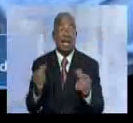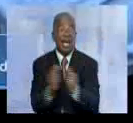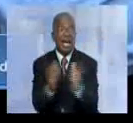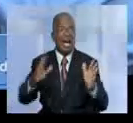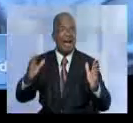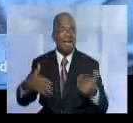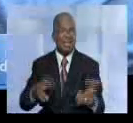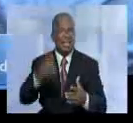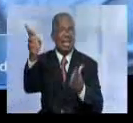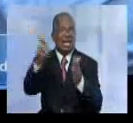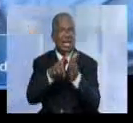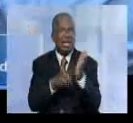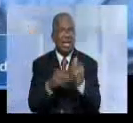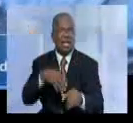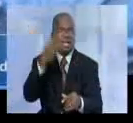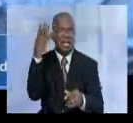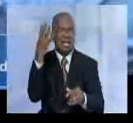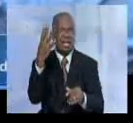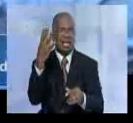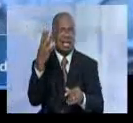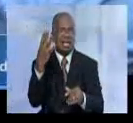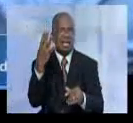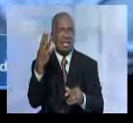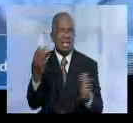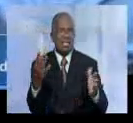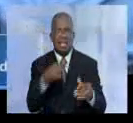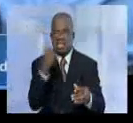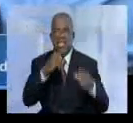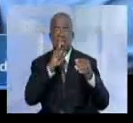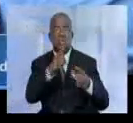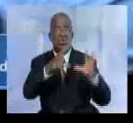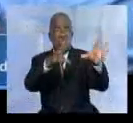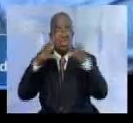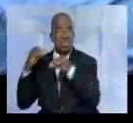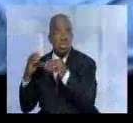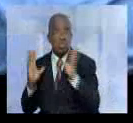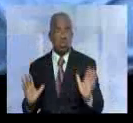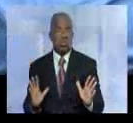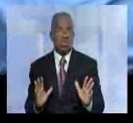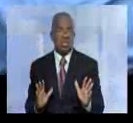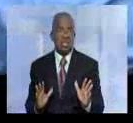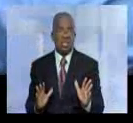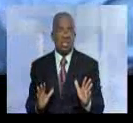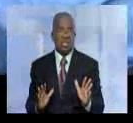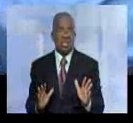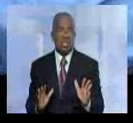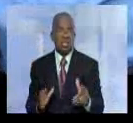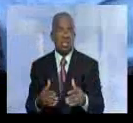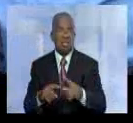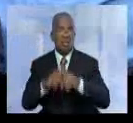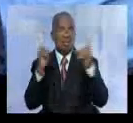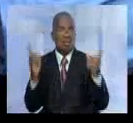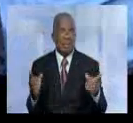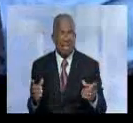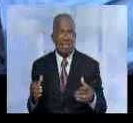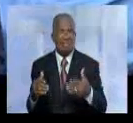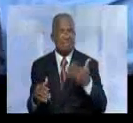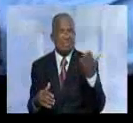aurait eu 4 personnes qu'on aurait sorties des premiers décombres, donc dont un enfant. Mais j'ose